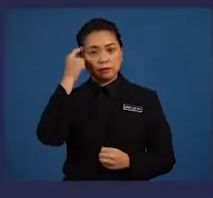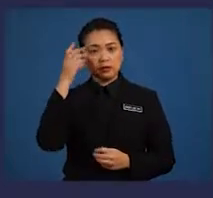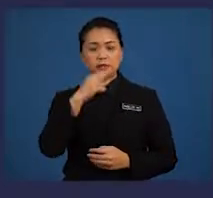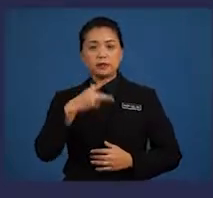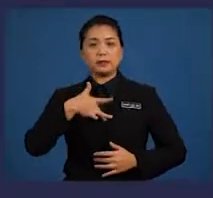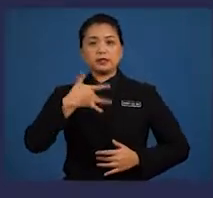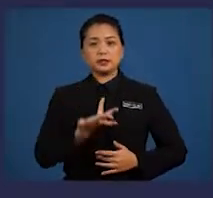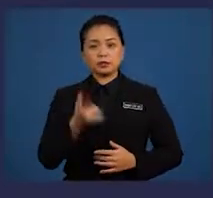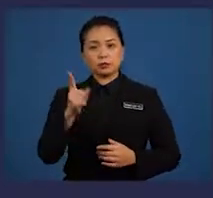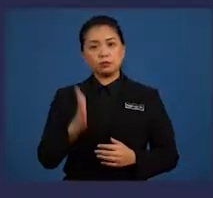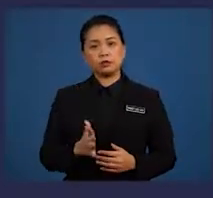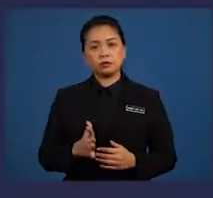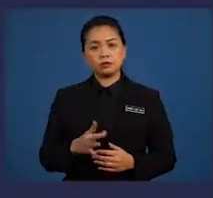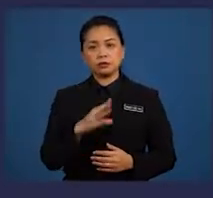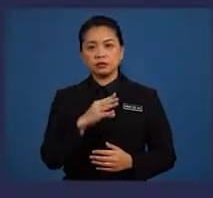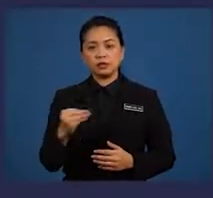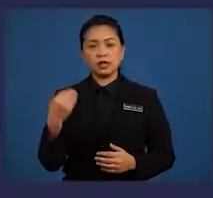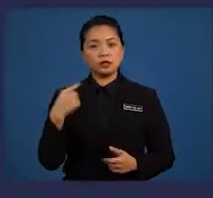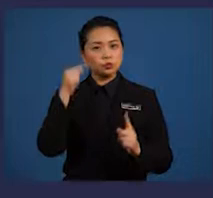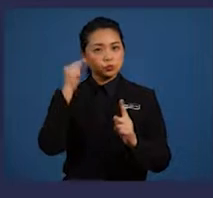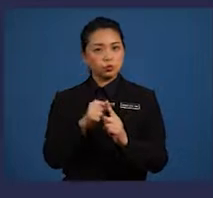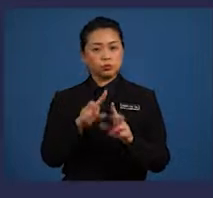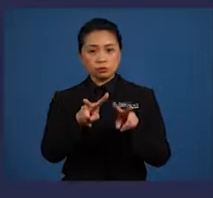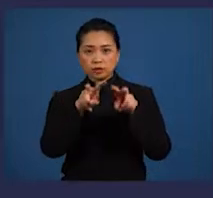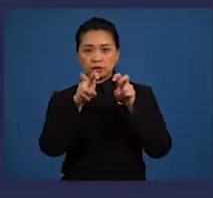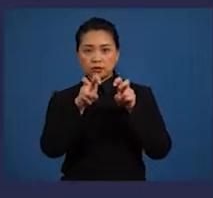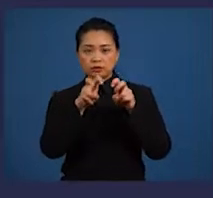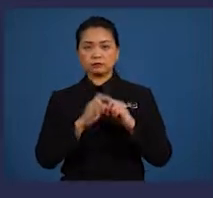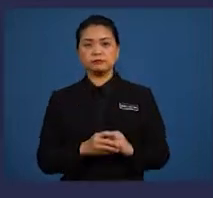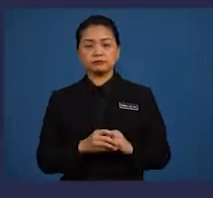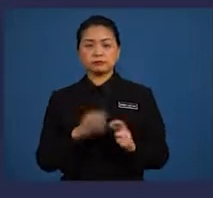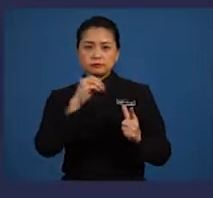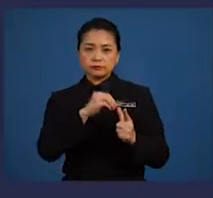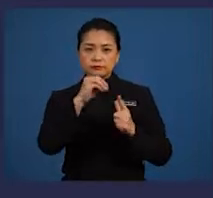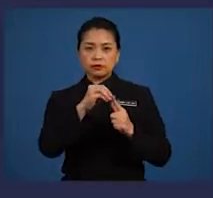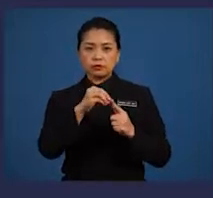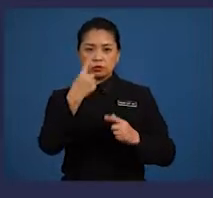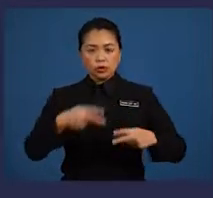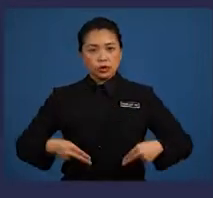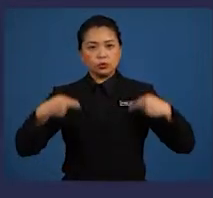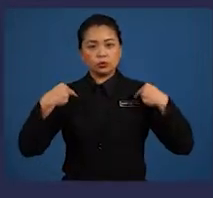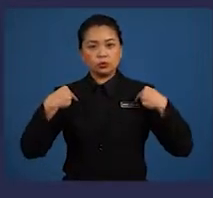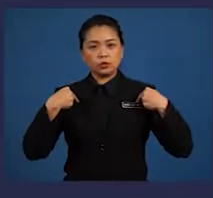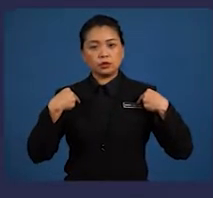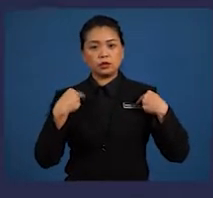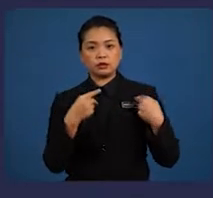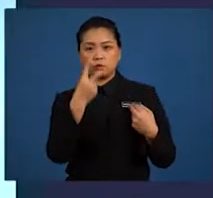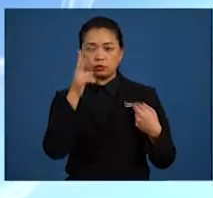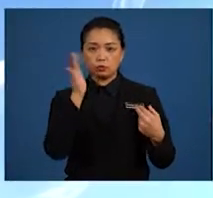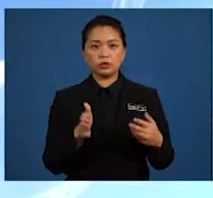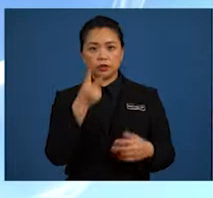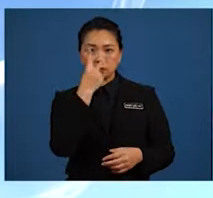seseorang Dan keberanian untuk menarik perhatian atau menghidupkan suasana penonton